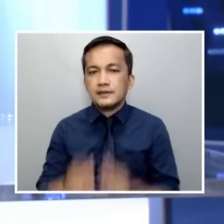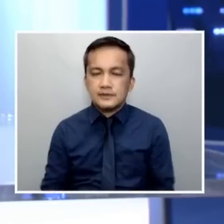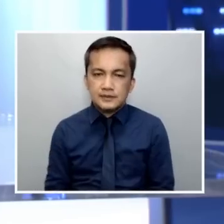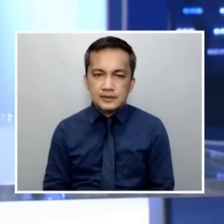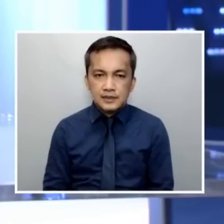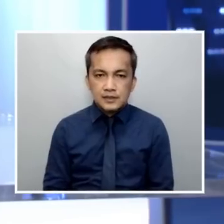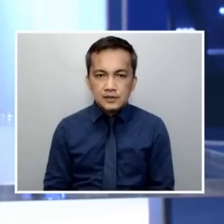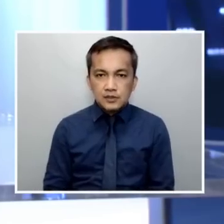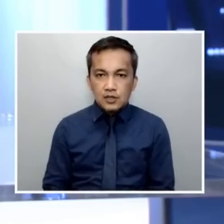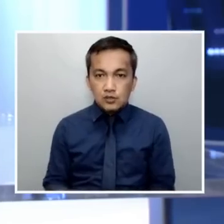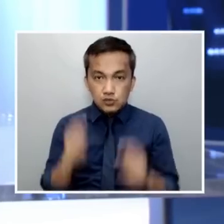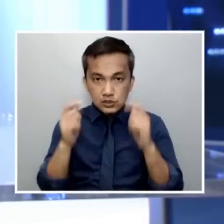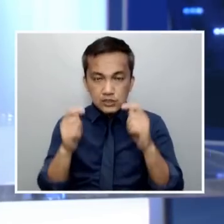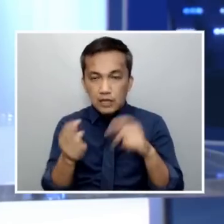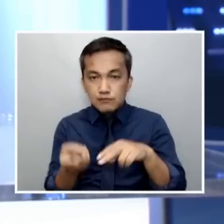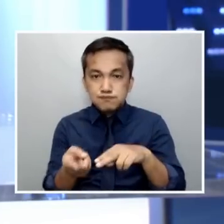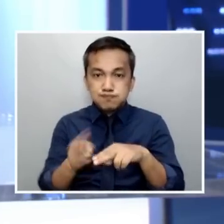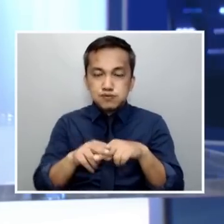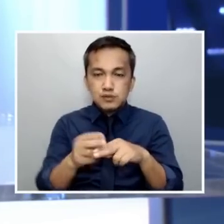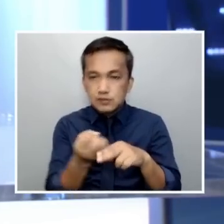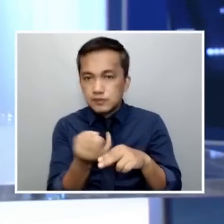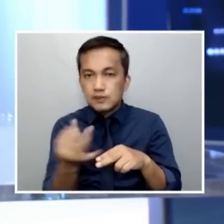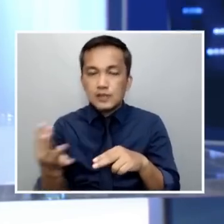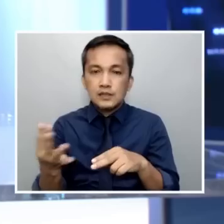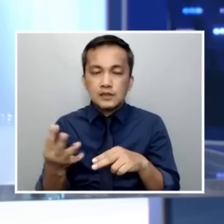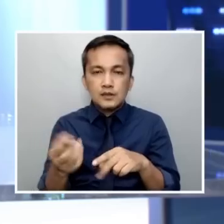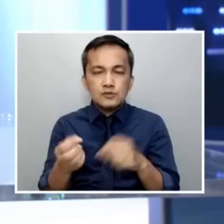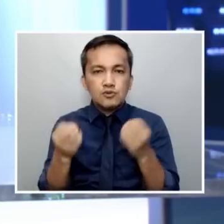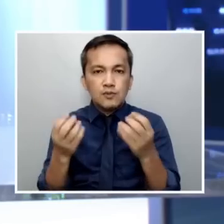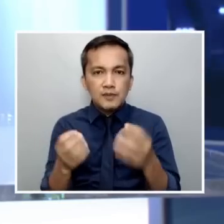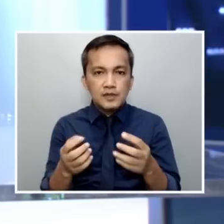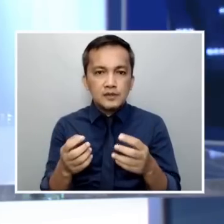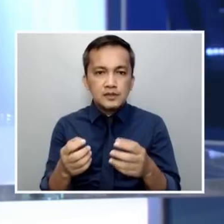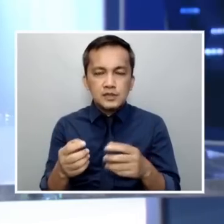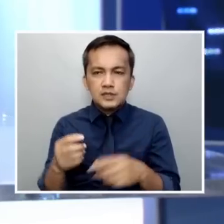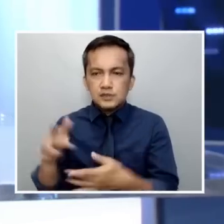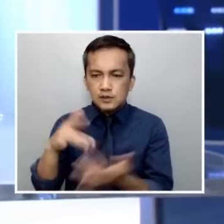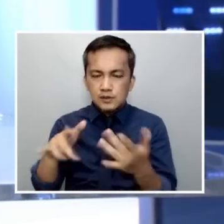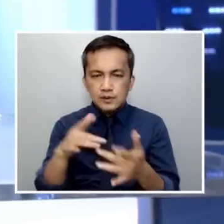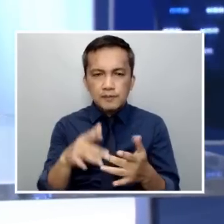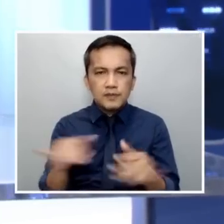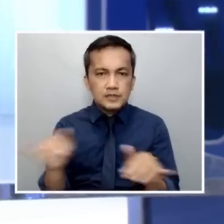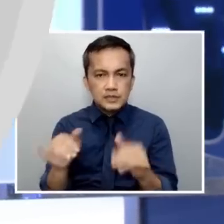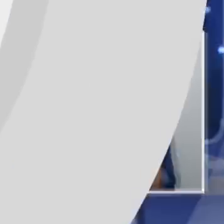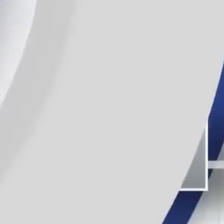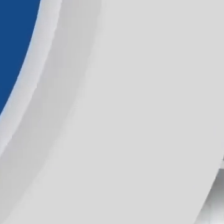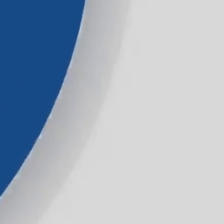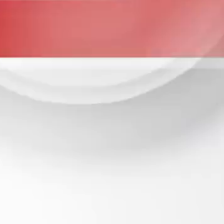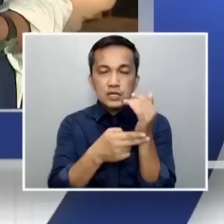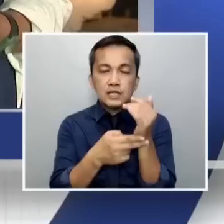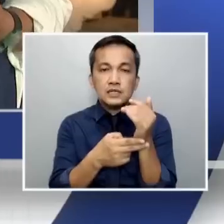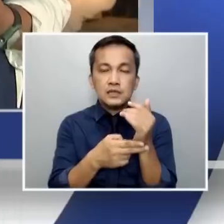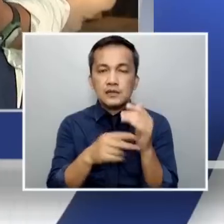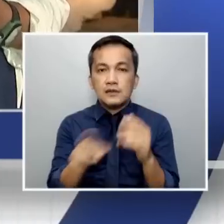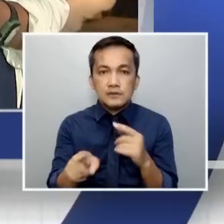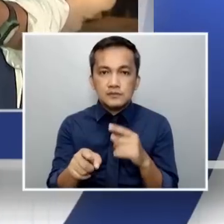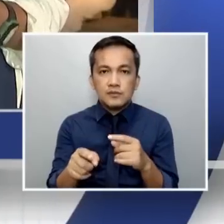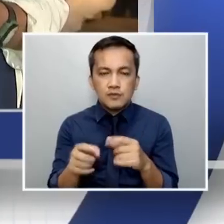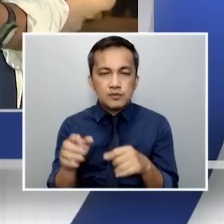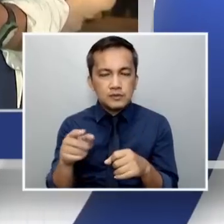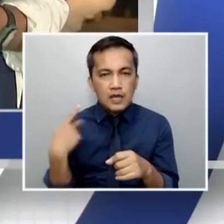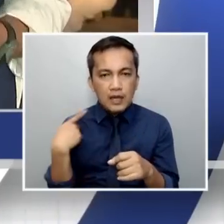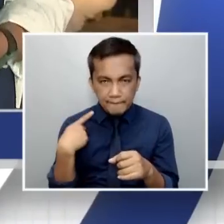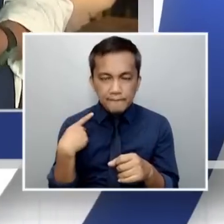ng mga turista sa ilang pasyalan, pati na ang mga hotel booking. Live mula sa Daraga Albay, nagpapatrol